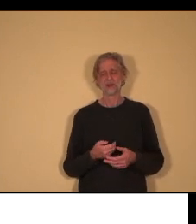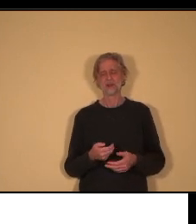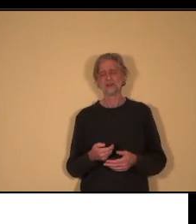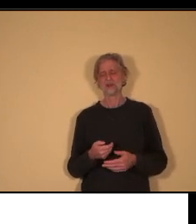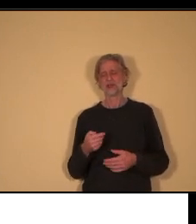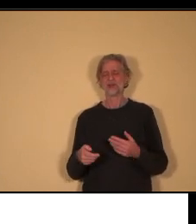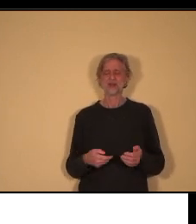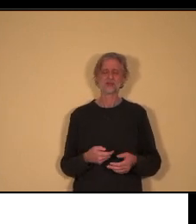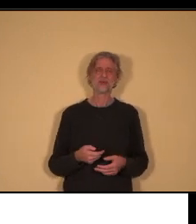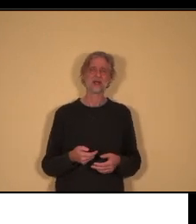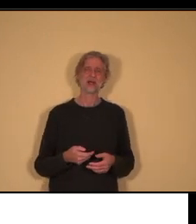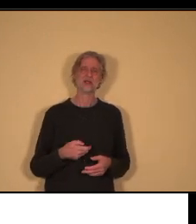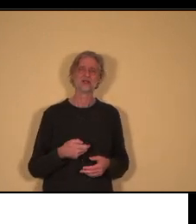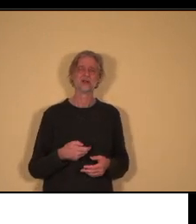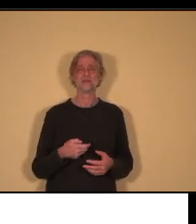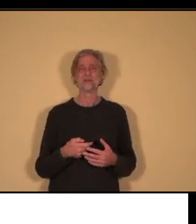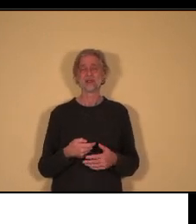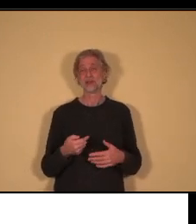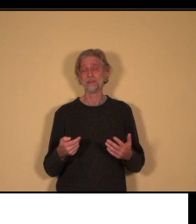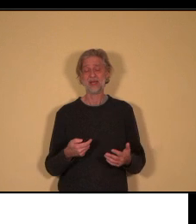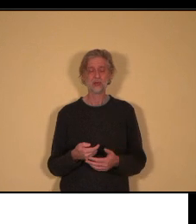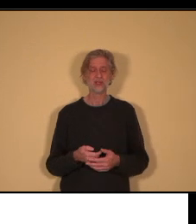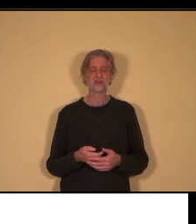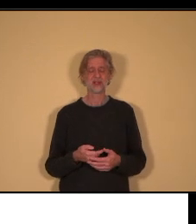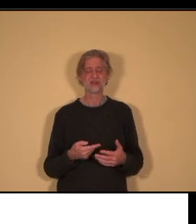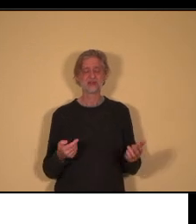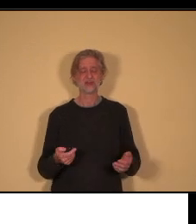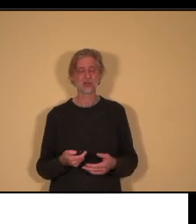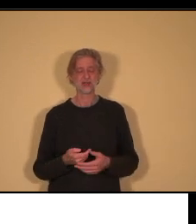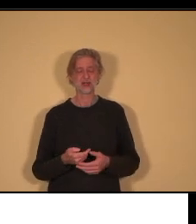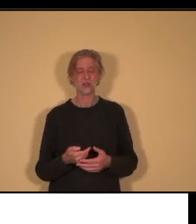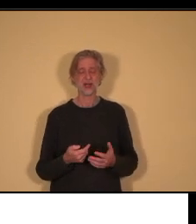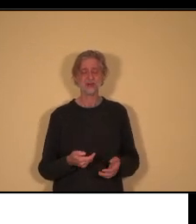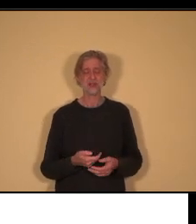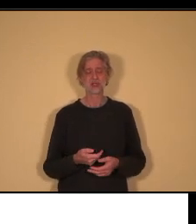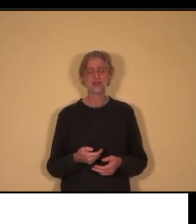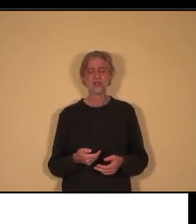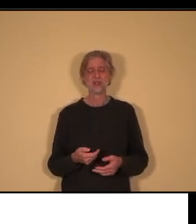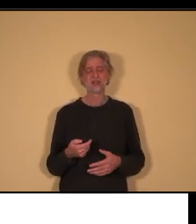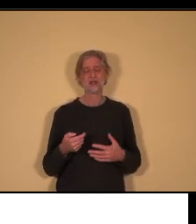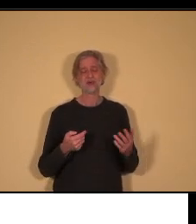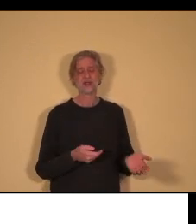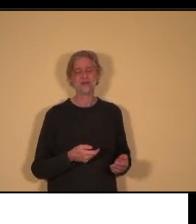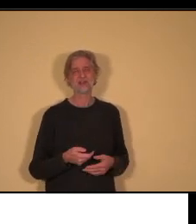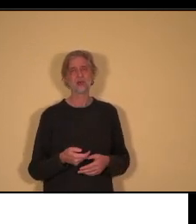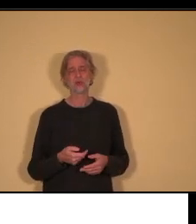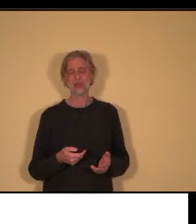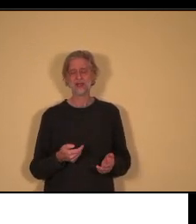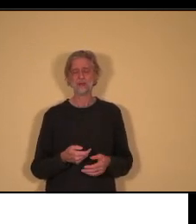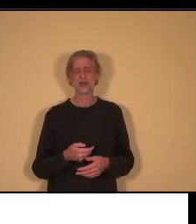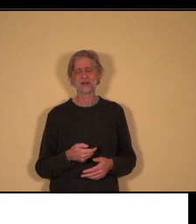und deswegen ist ein anderes Verfahren eigentlich hat sich mehr durchgesetzt, das ist die sogenannte Carbonatwäsche. Dann nehmen wir eine